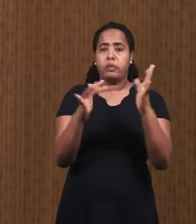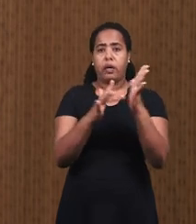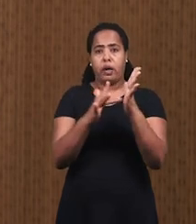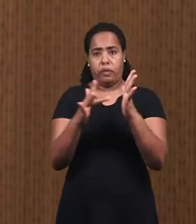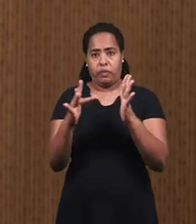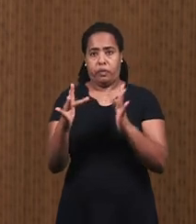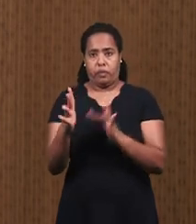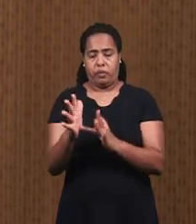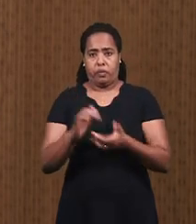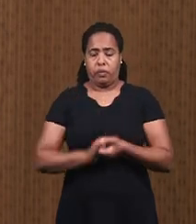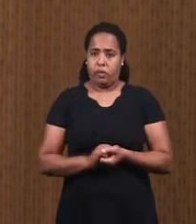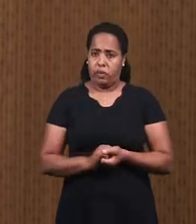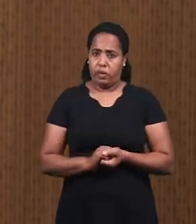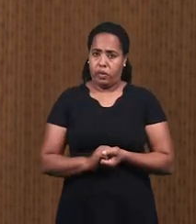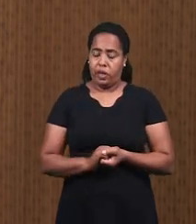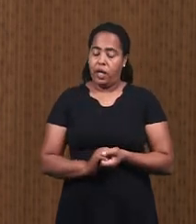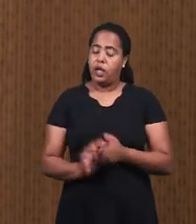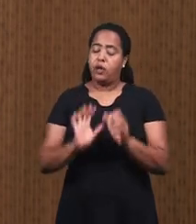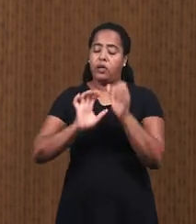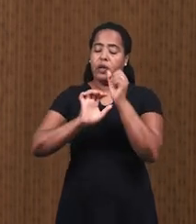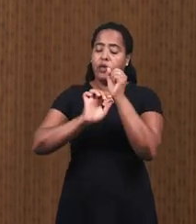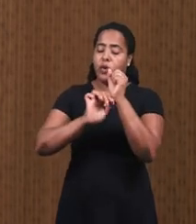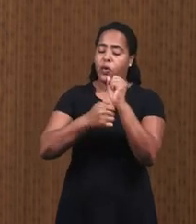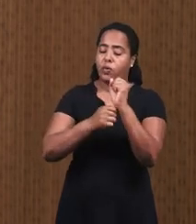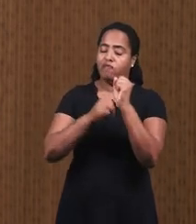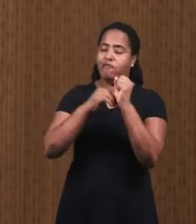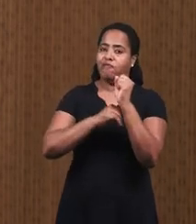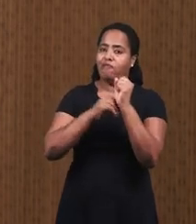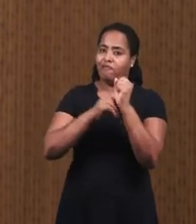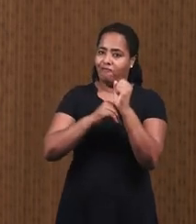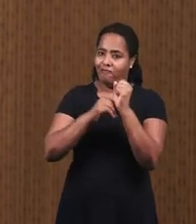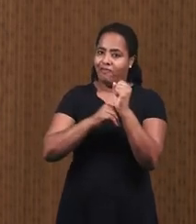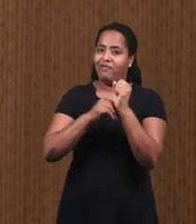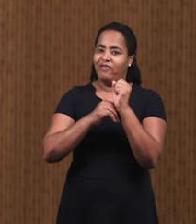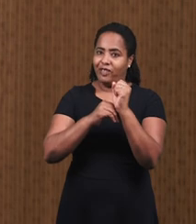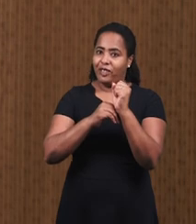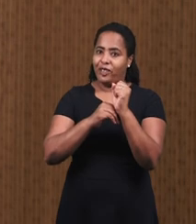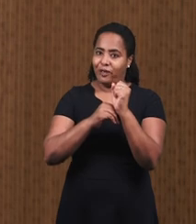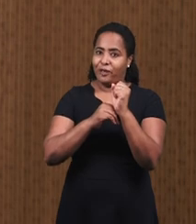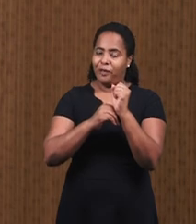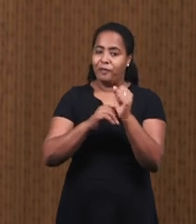parlait déjà de Jésus, qui prophétisait déjà à propos de Jésus. Cela se trouve un